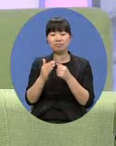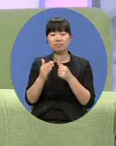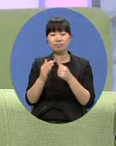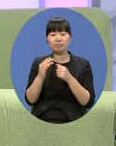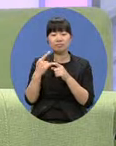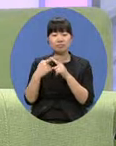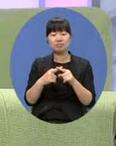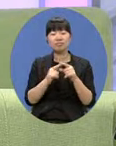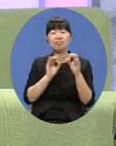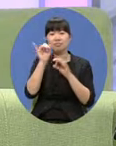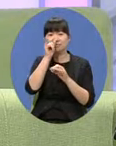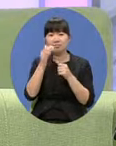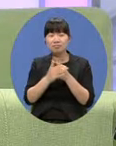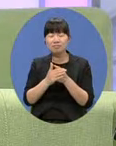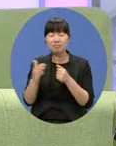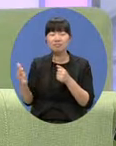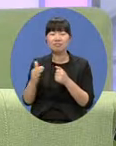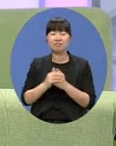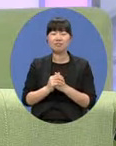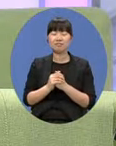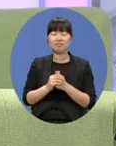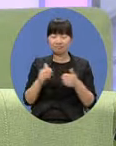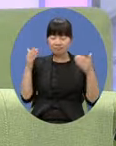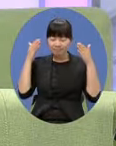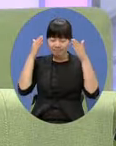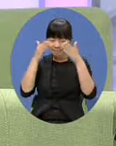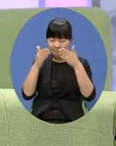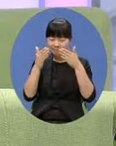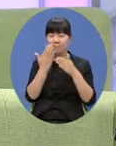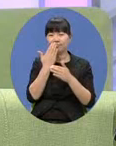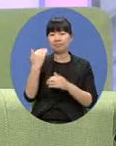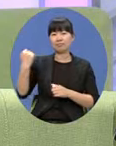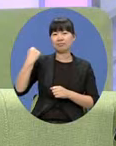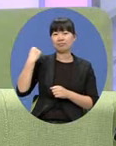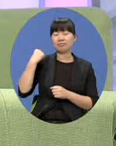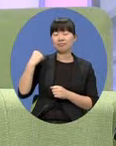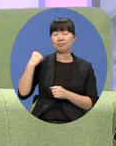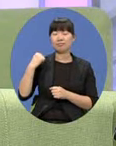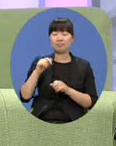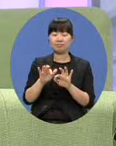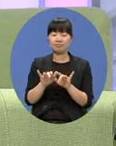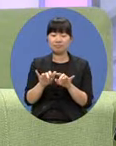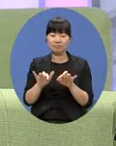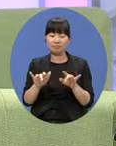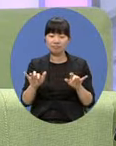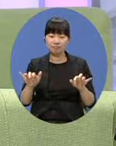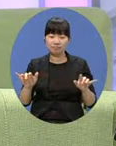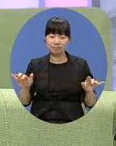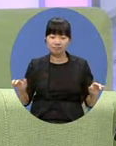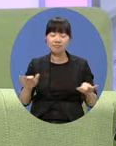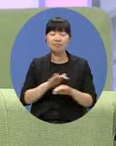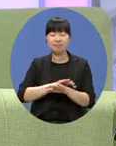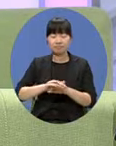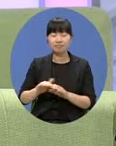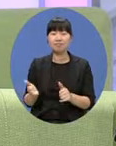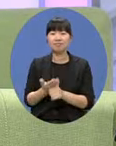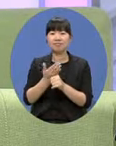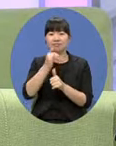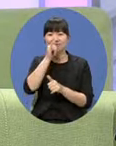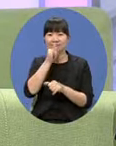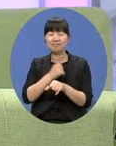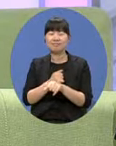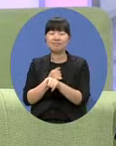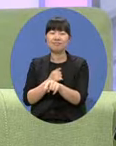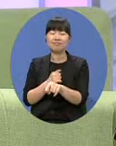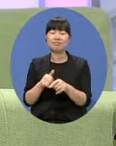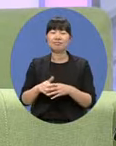예. 그렇기 때문에 집중할 수 있는 능력 자체를 피아노를 치면서 잘 키웠던 것 같아요. 이제